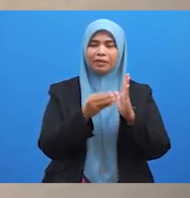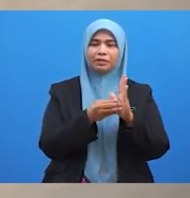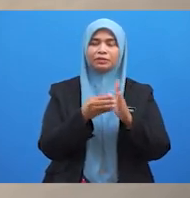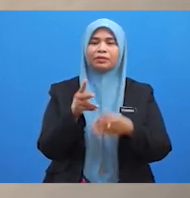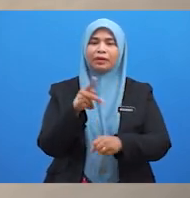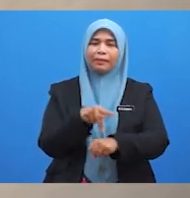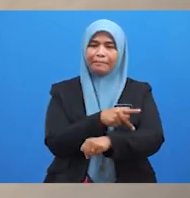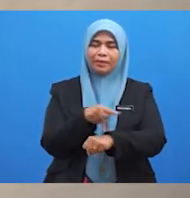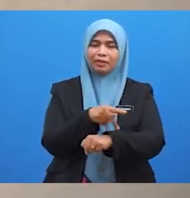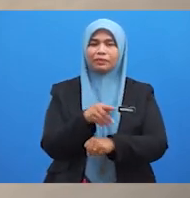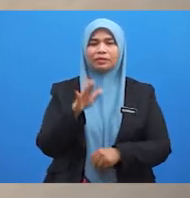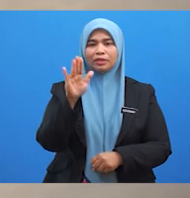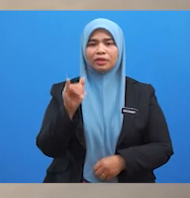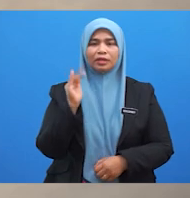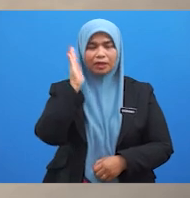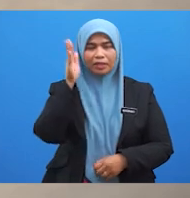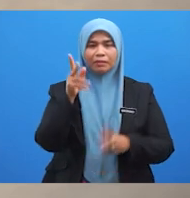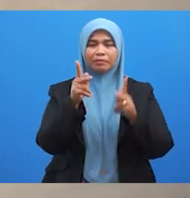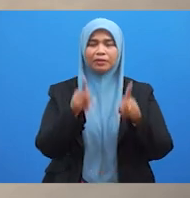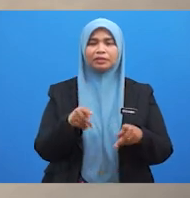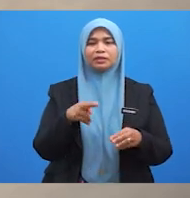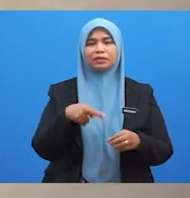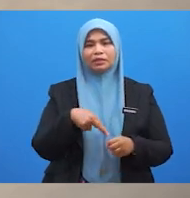yang akan pelajar hasilkan nanti.